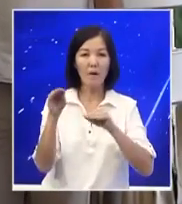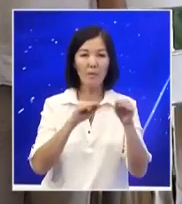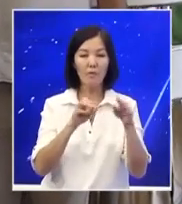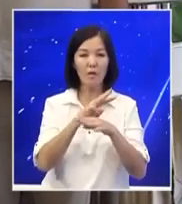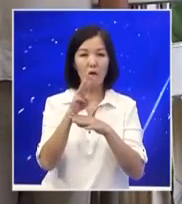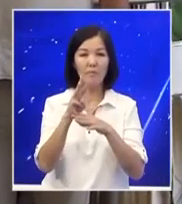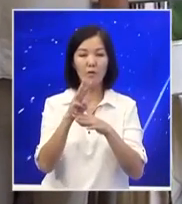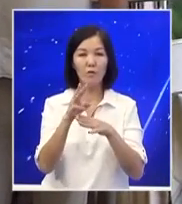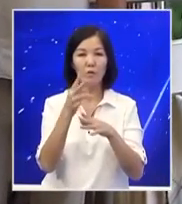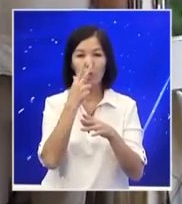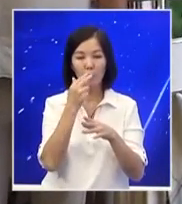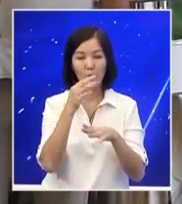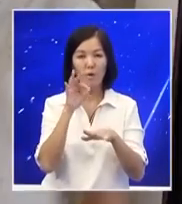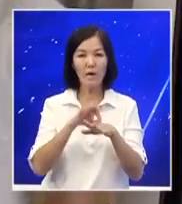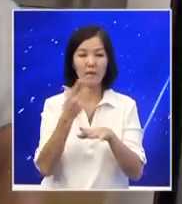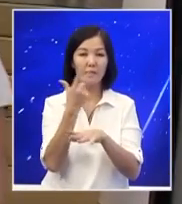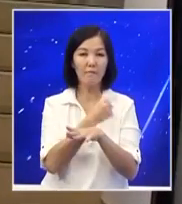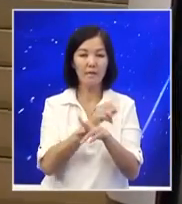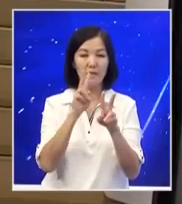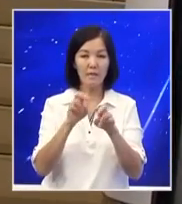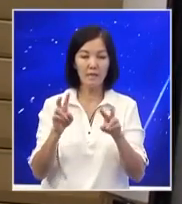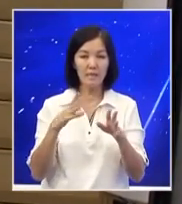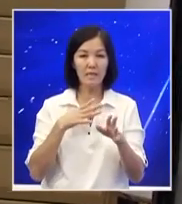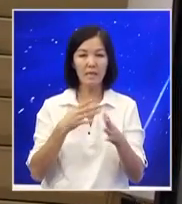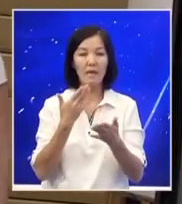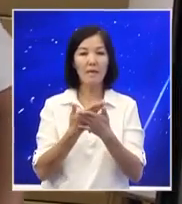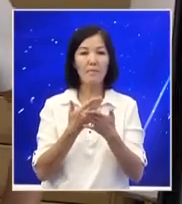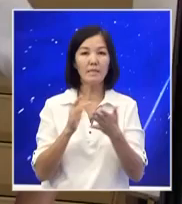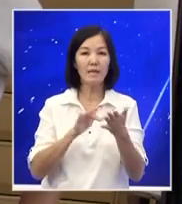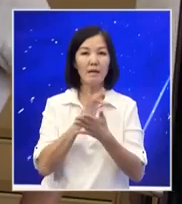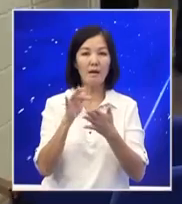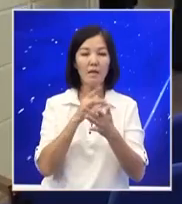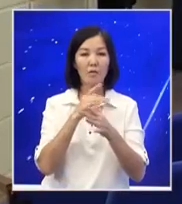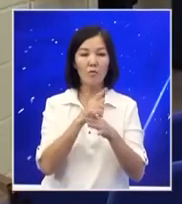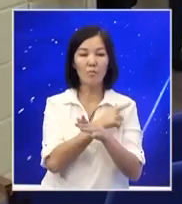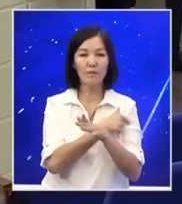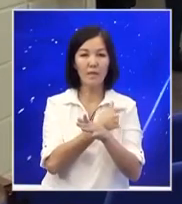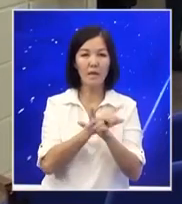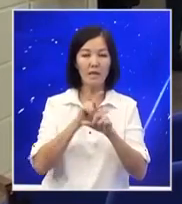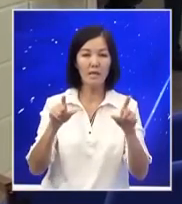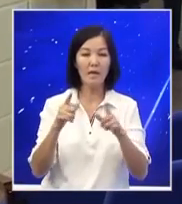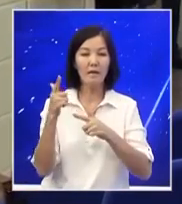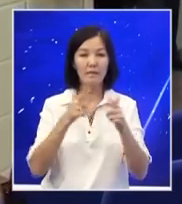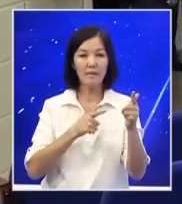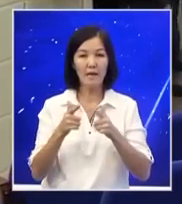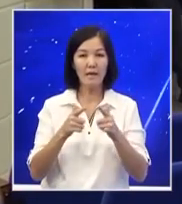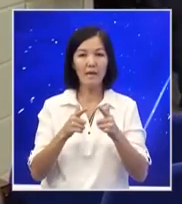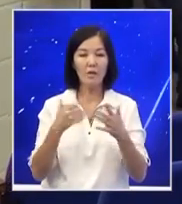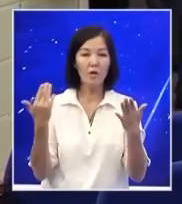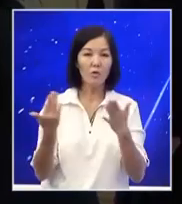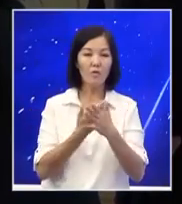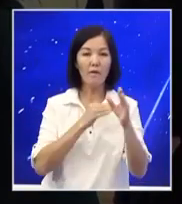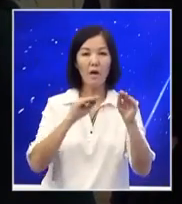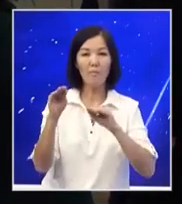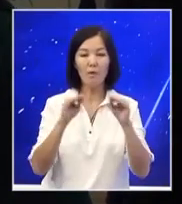жағын, тұмауға қарсы вакцина мөлшерін тексерді. Мәселен, қалалық көпсалалы ауруханасы алдағы толқынға сақадай сай, заманауи